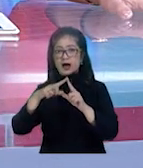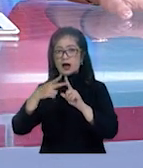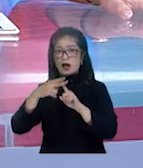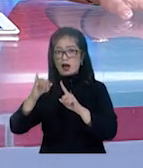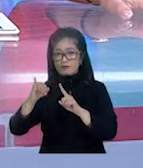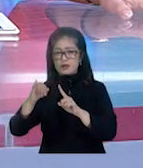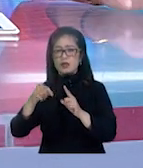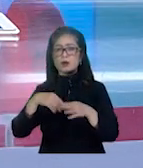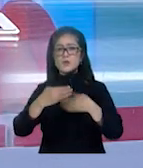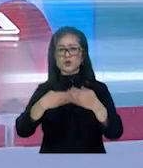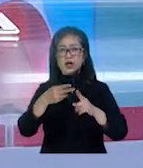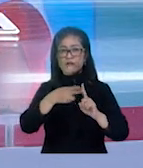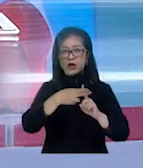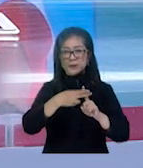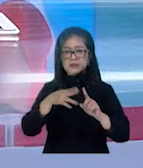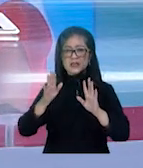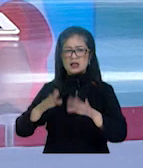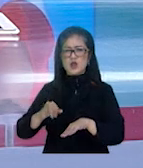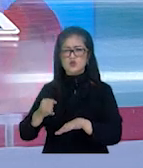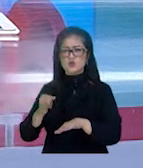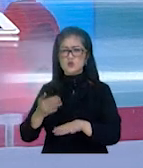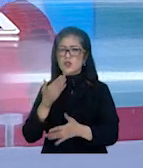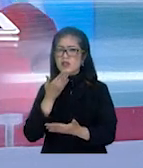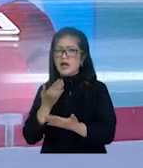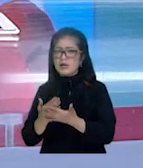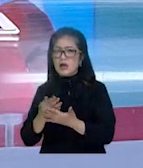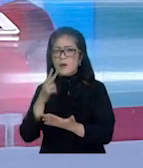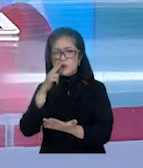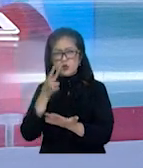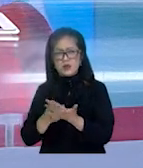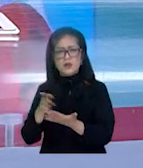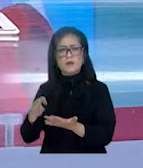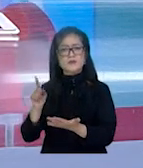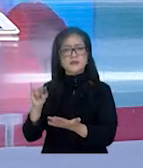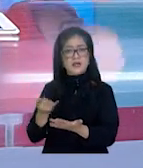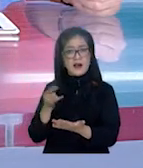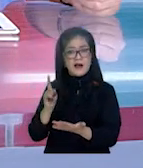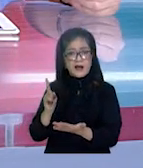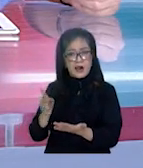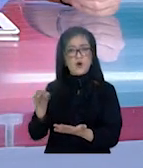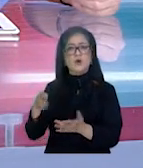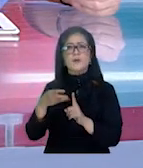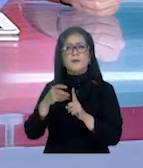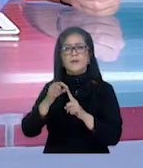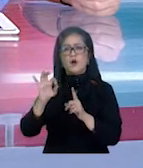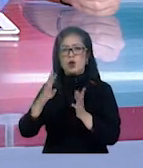justru mempertanyakan jika terbukti bersalah, mengapa BPOM mengeluarkan nomor izin